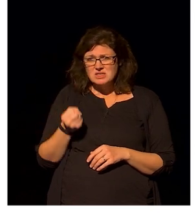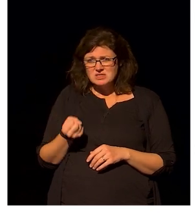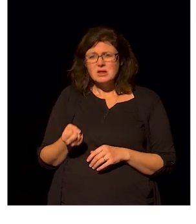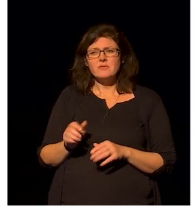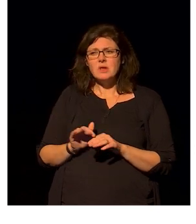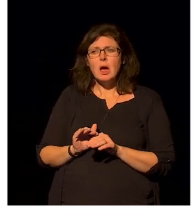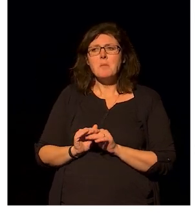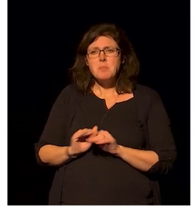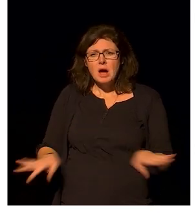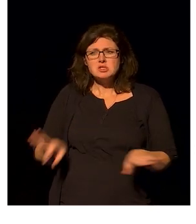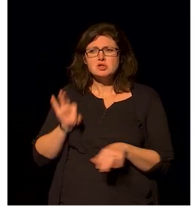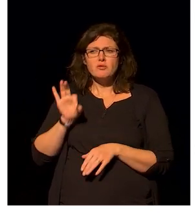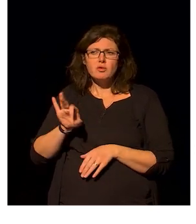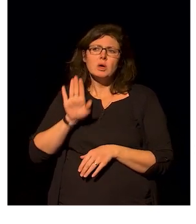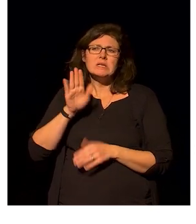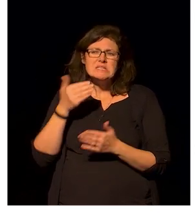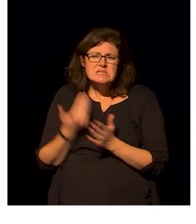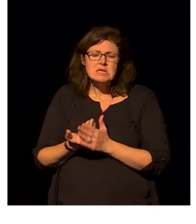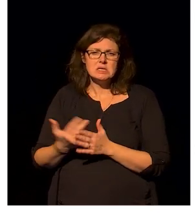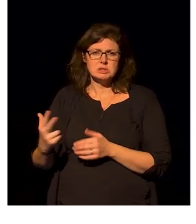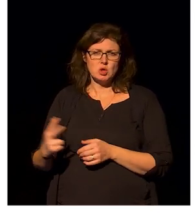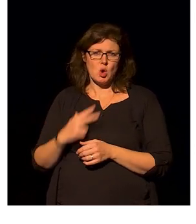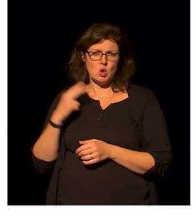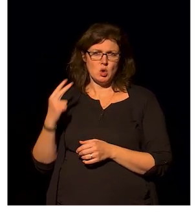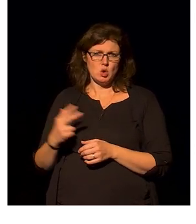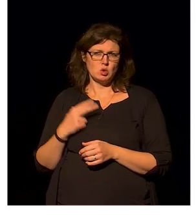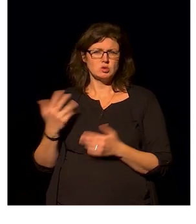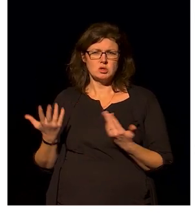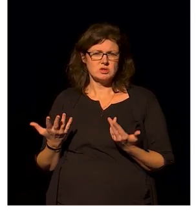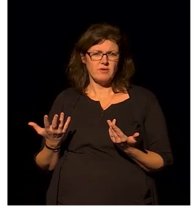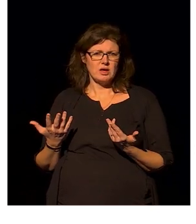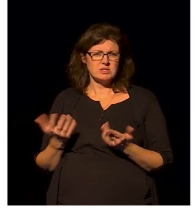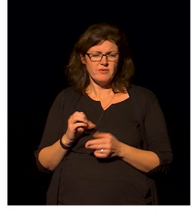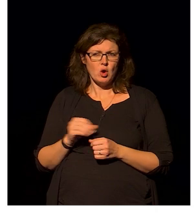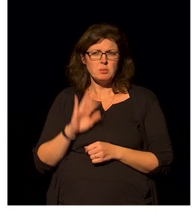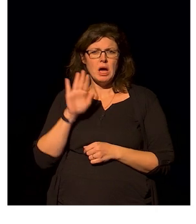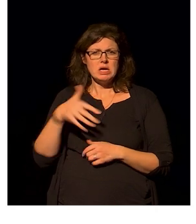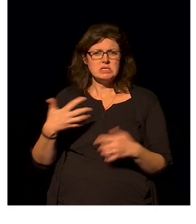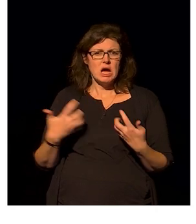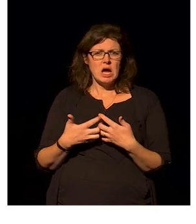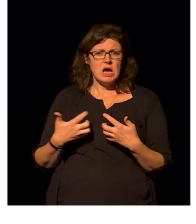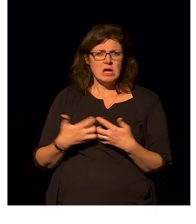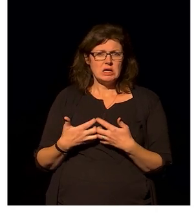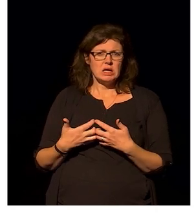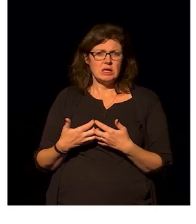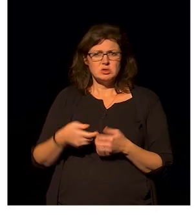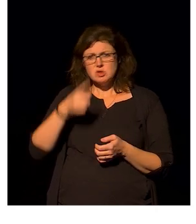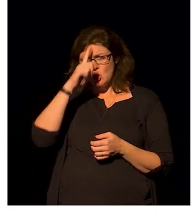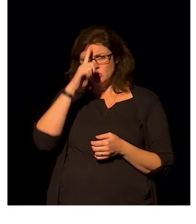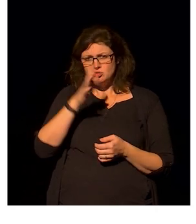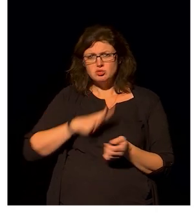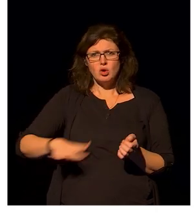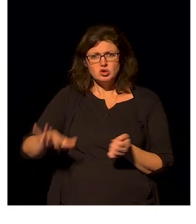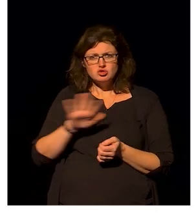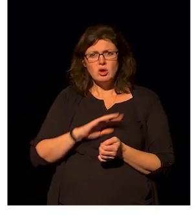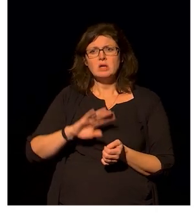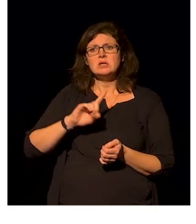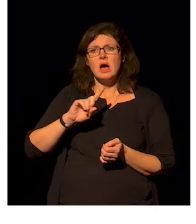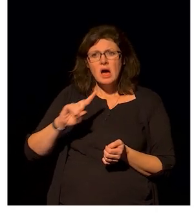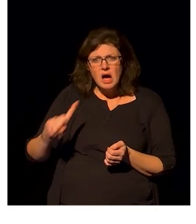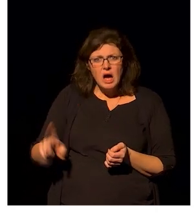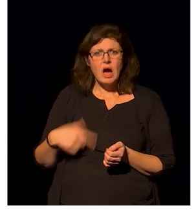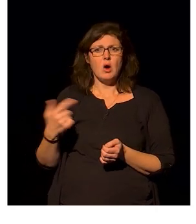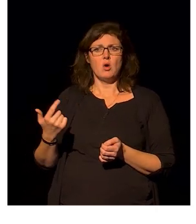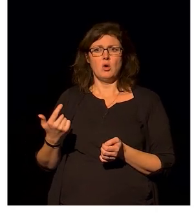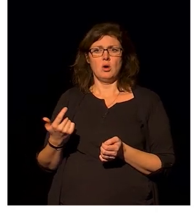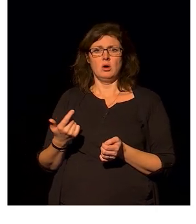Ne. Dass dieses Nachkriegsdeutschland ja auf einer, auch auf dem, dem beruht,